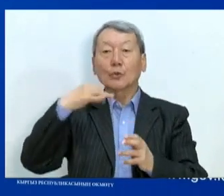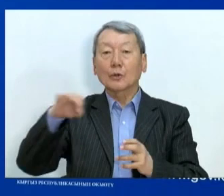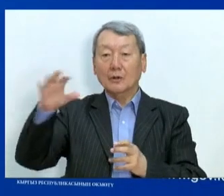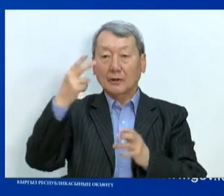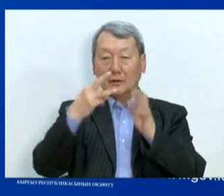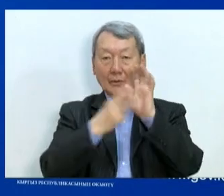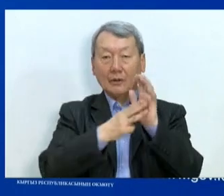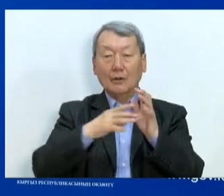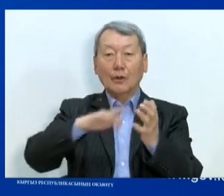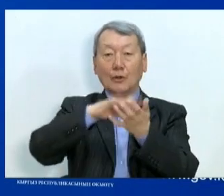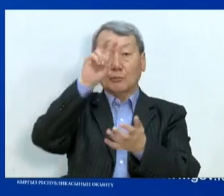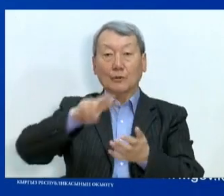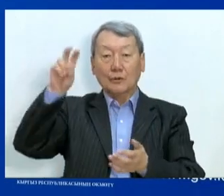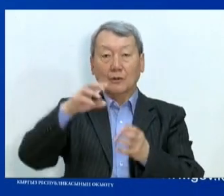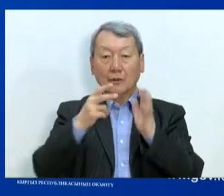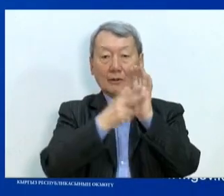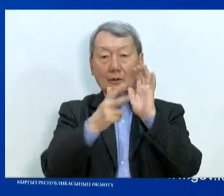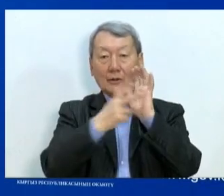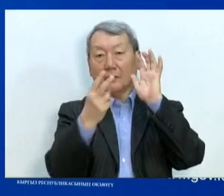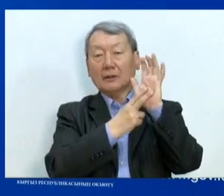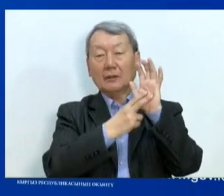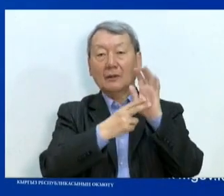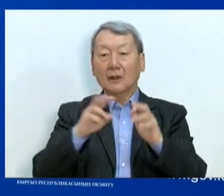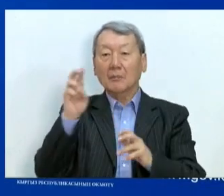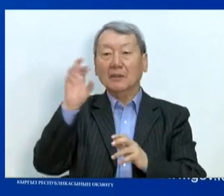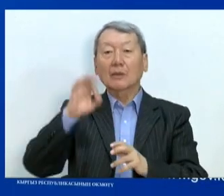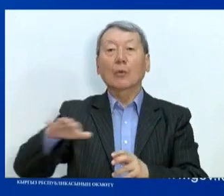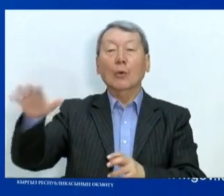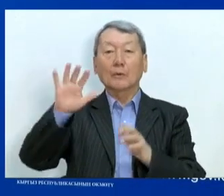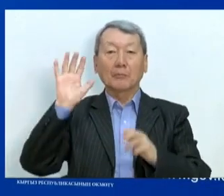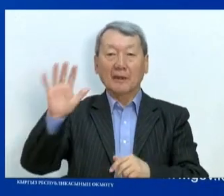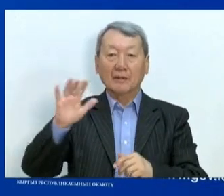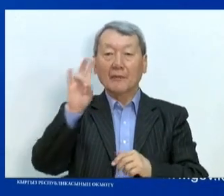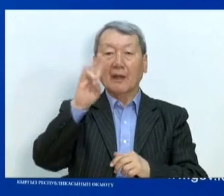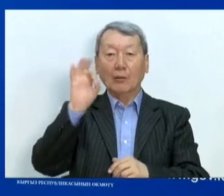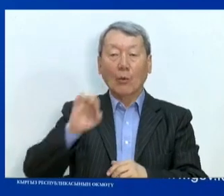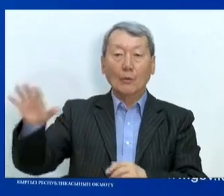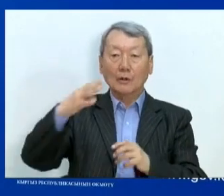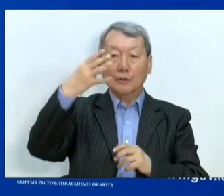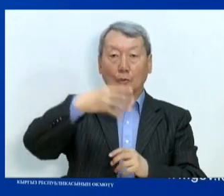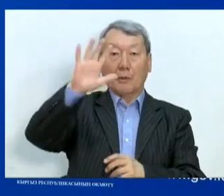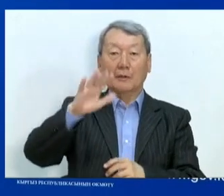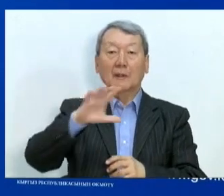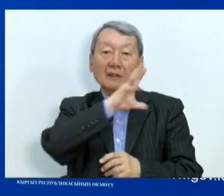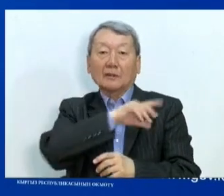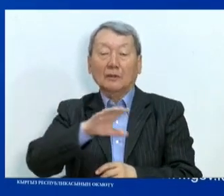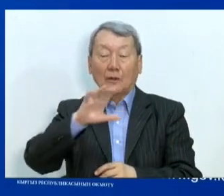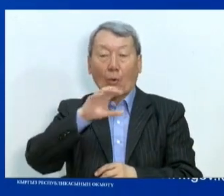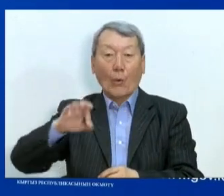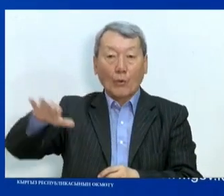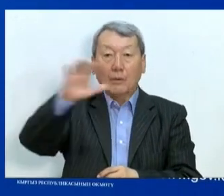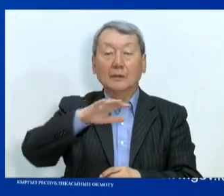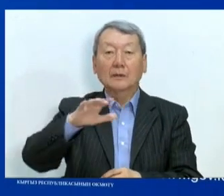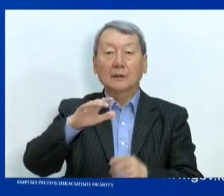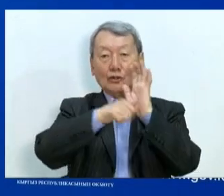28, Бишкек шаарында 87, Баткен областында 5, Нарын областында 45, Ысык Көл областында